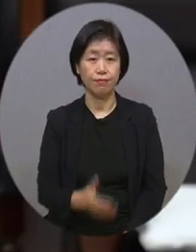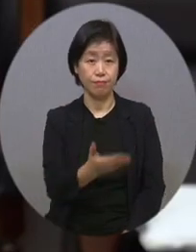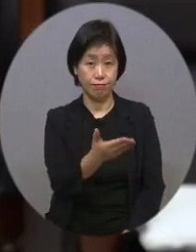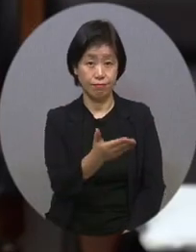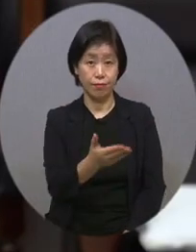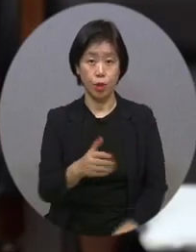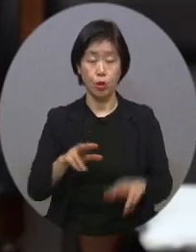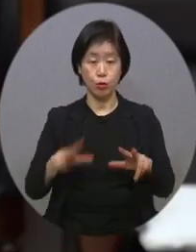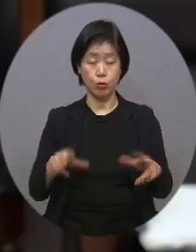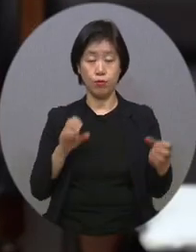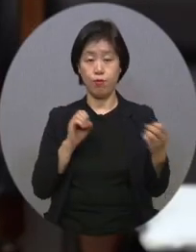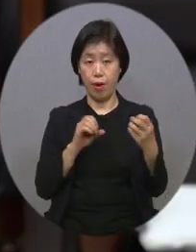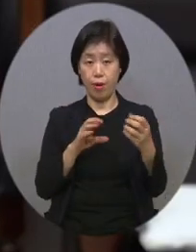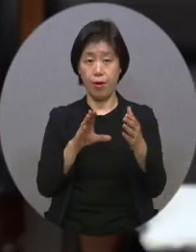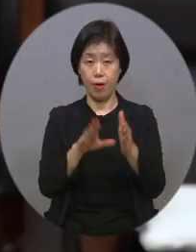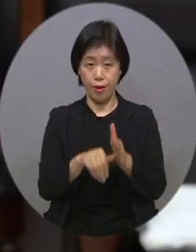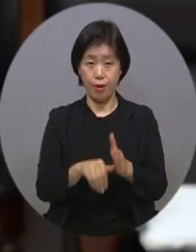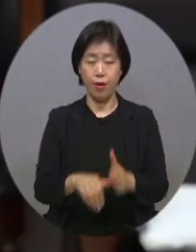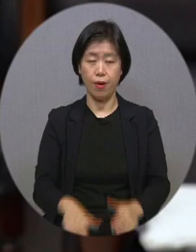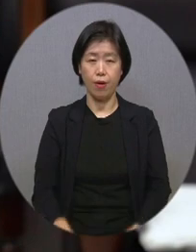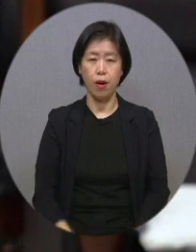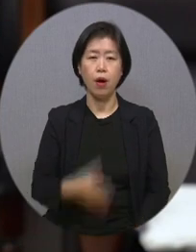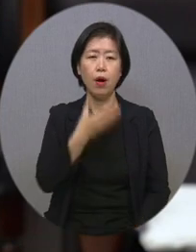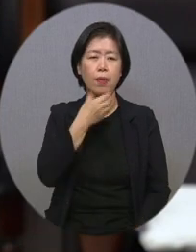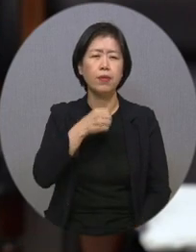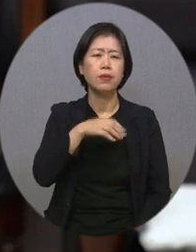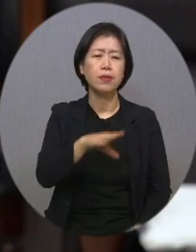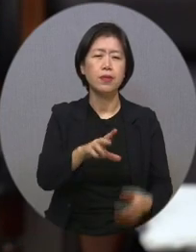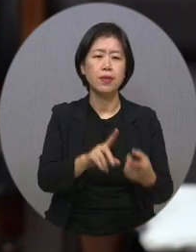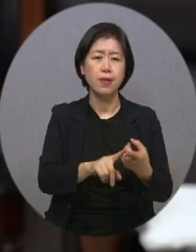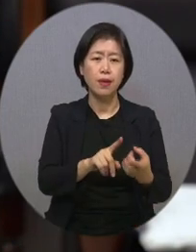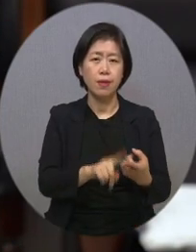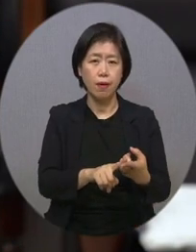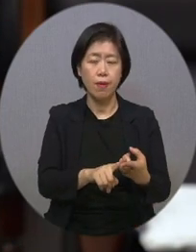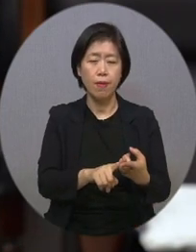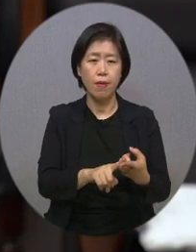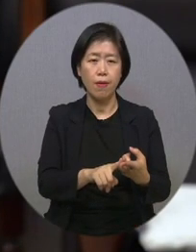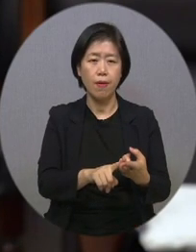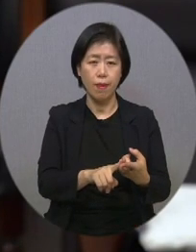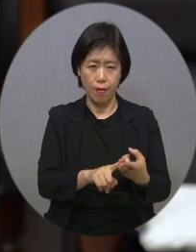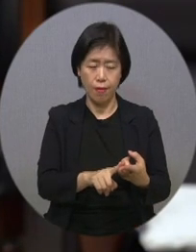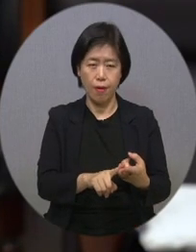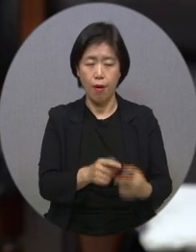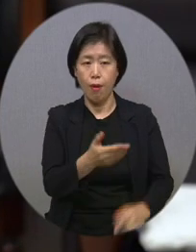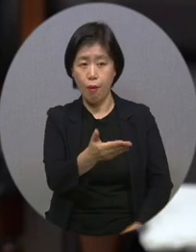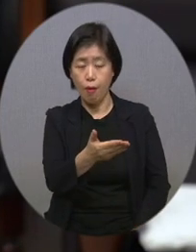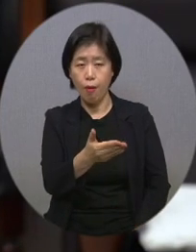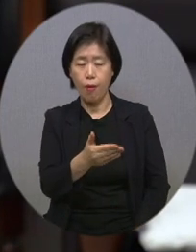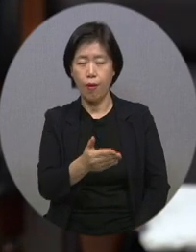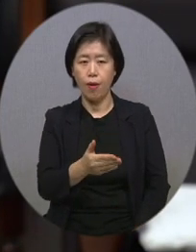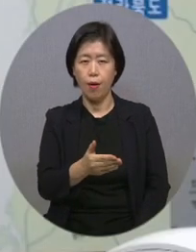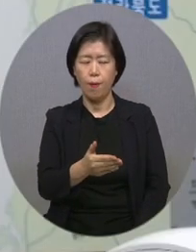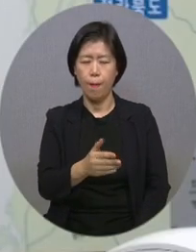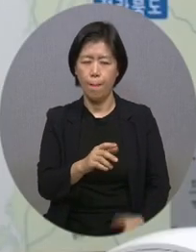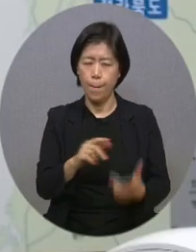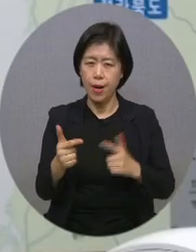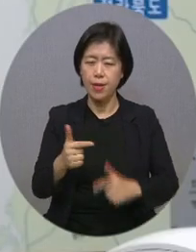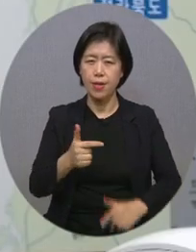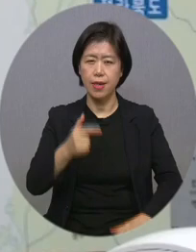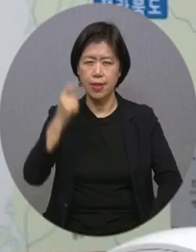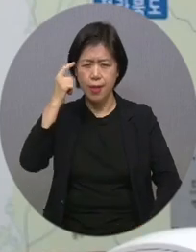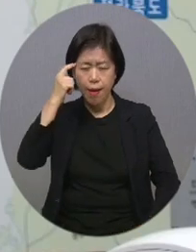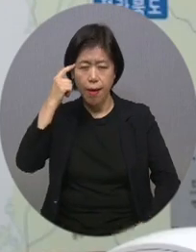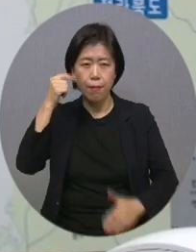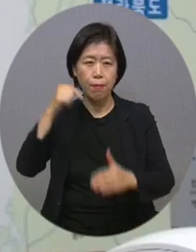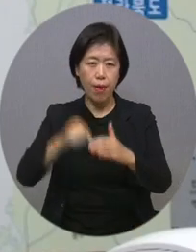제가 이렇게 말씀을 나눠보니까요. 이 복지에 대한 말씀을 하실 때 그 엄청난 자신감과 그 또 그동안